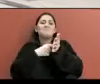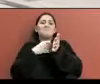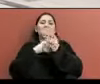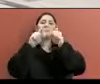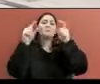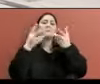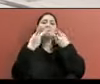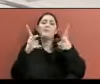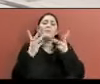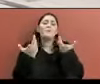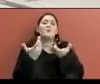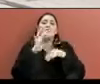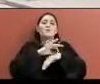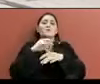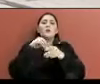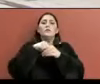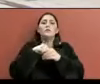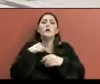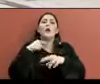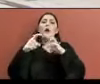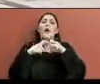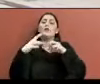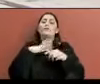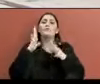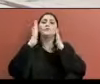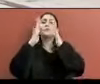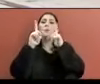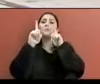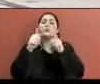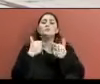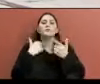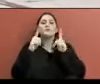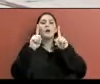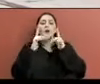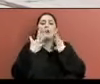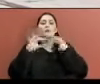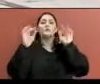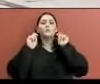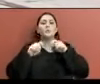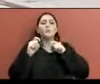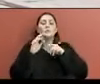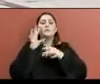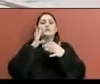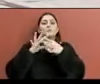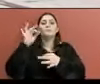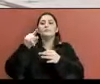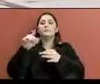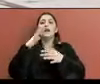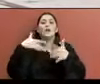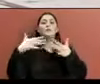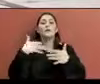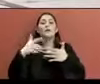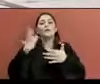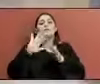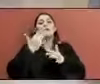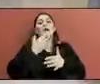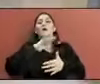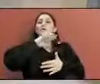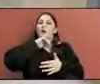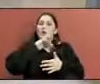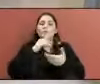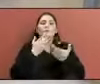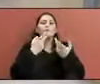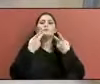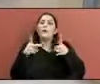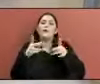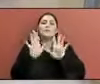var demesi bizim için yeterli. Biz hemen gerekli hazırlığımızı yapıyoruz. Vatandaşımızı kaçta orada olması gerekiyorsa planımızı